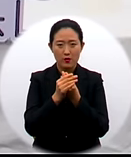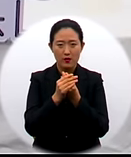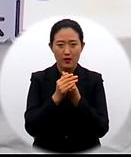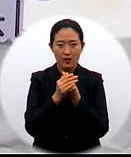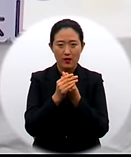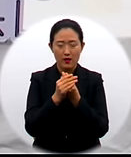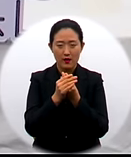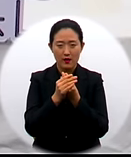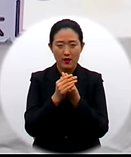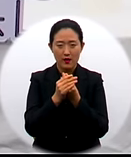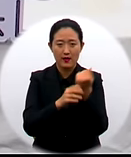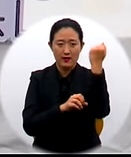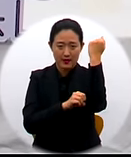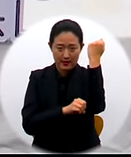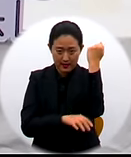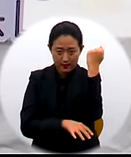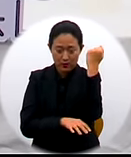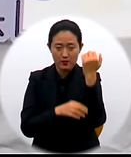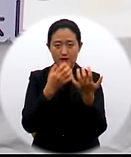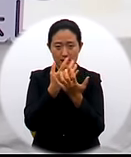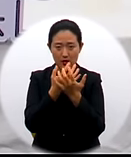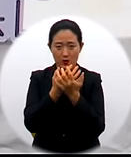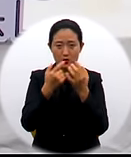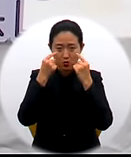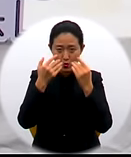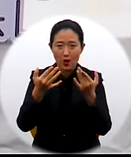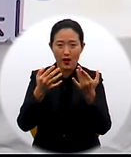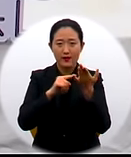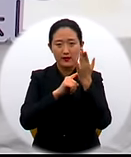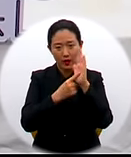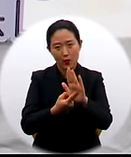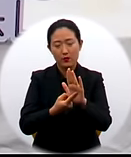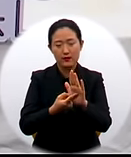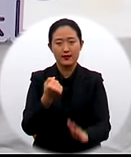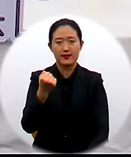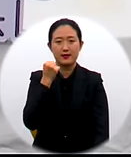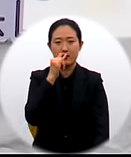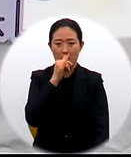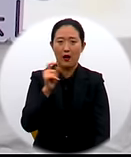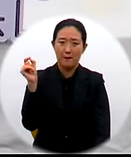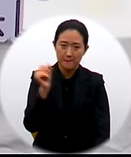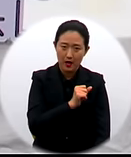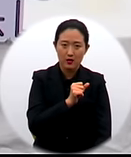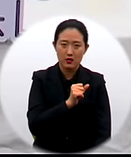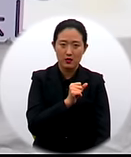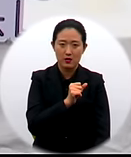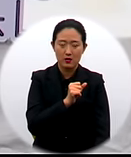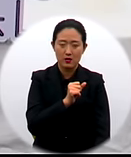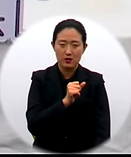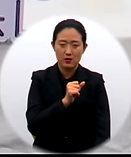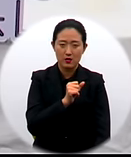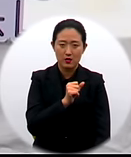완전히 객관적으로 어떤 인사이트를 도출해내는, 데이터 기반의 정보를 도출해내는 힘이 있습니다. 그러다 보니까 즉각적이고